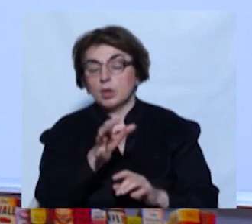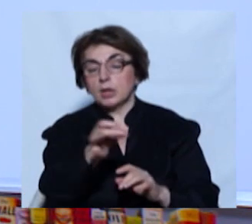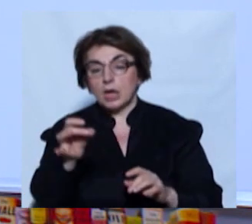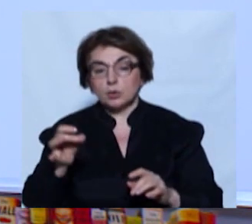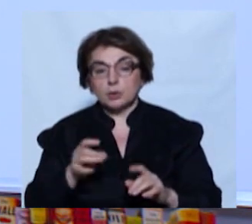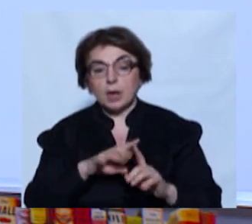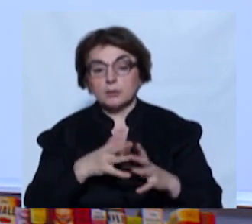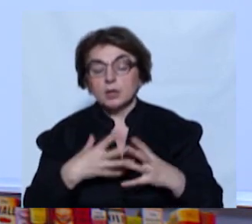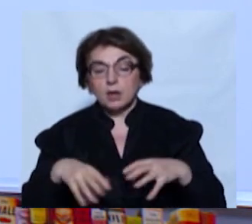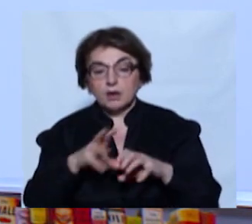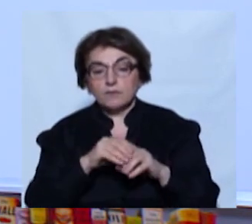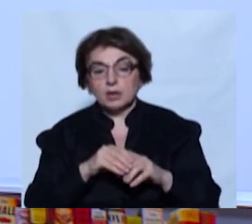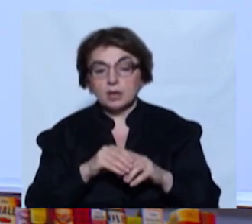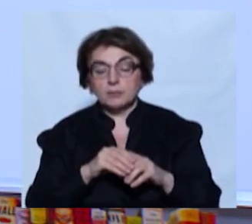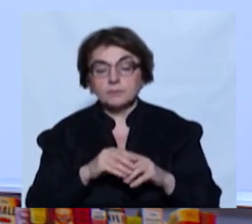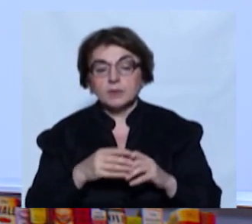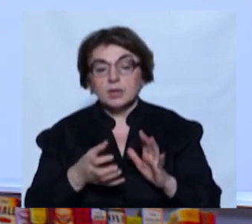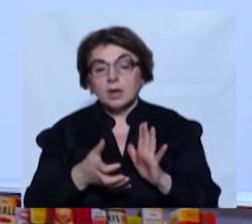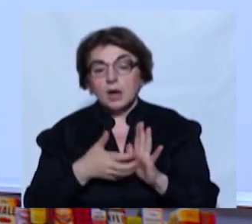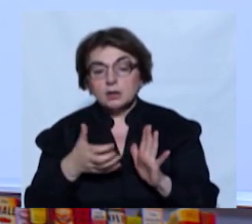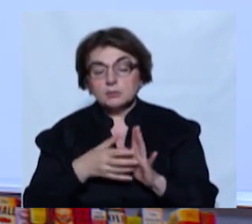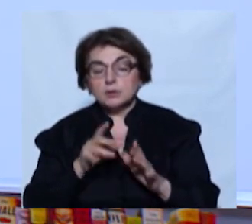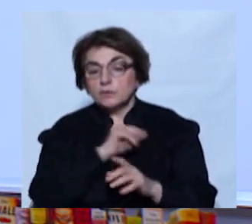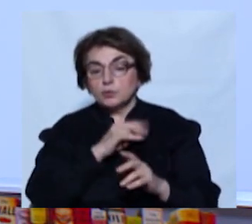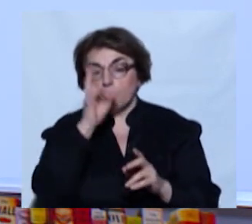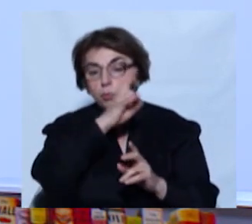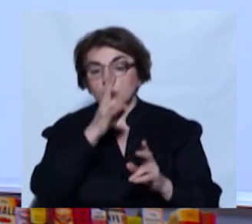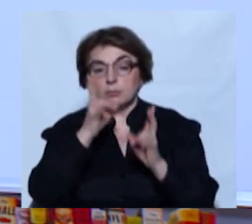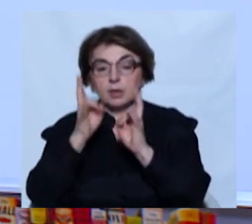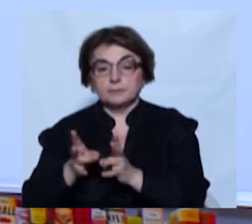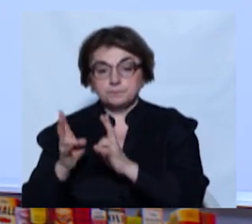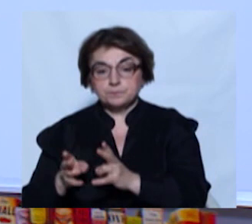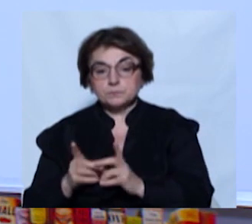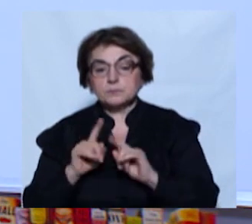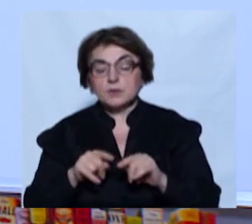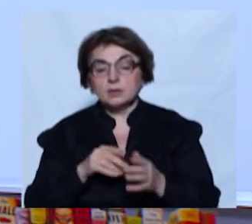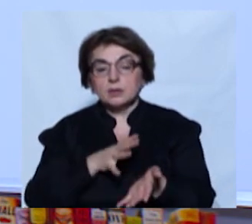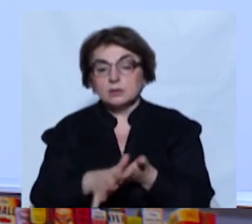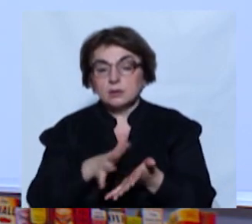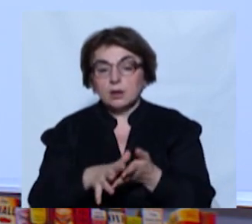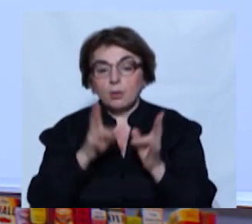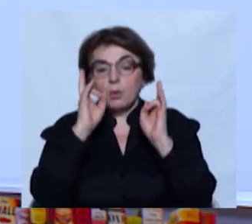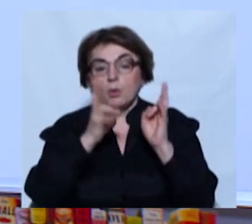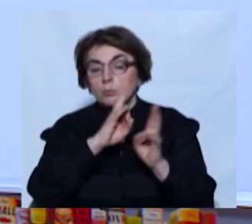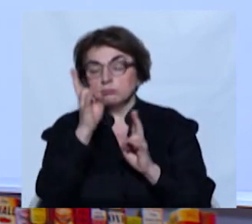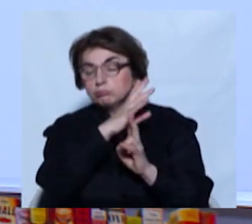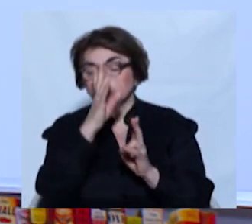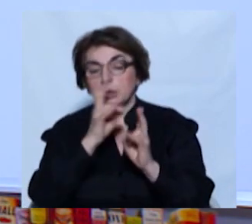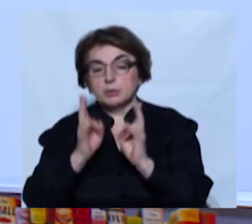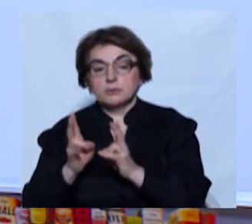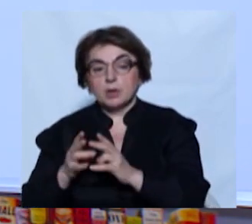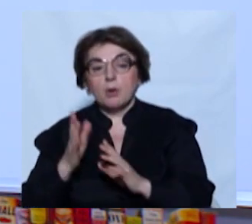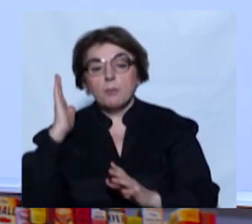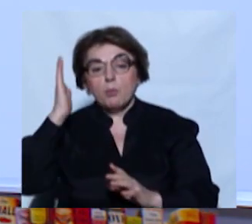არამედ გლობალურად, რომ ნაკლები იყოს ბუნებაზე ზემოქმედება, ნაკლები იყოს დანაკარგი ბუნებრივი გარემოსი, ისე რომ